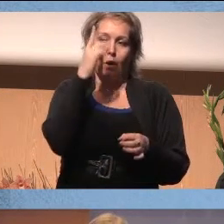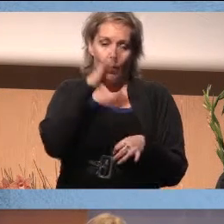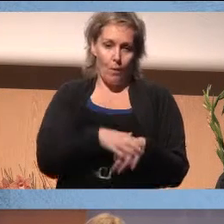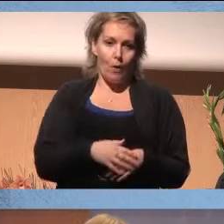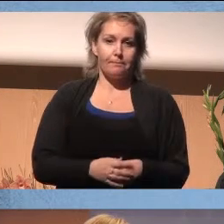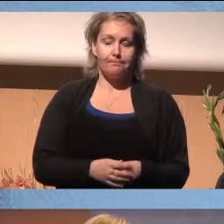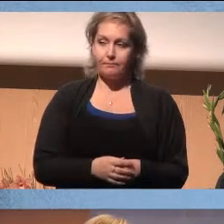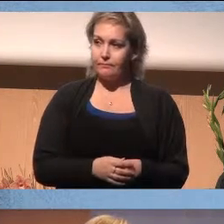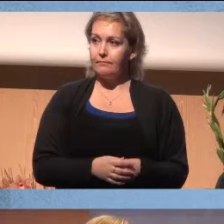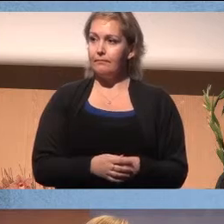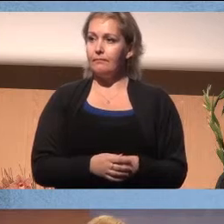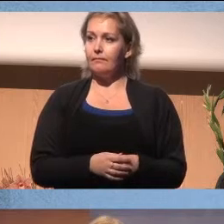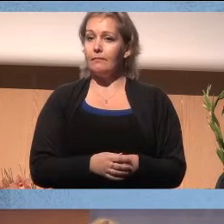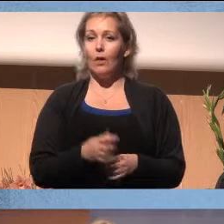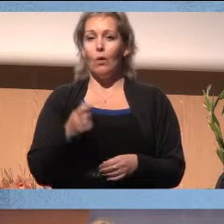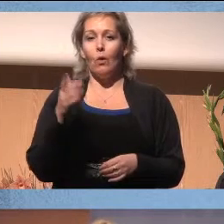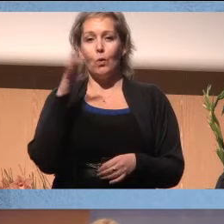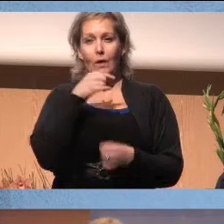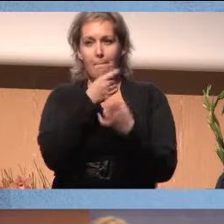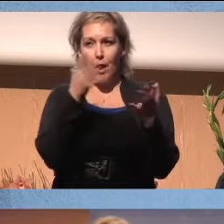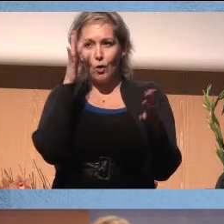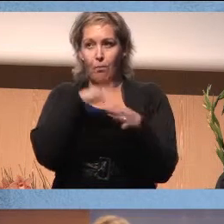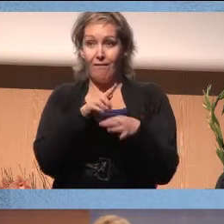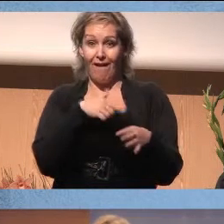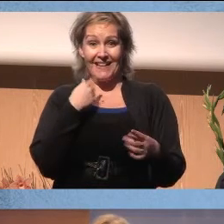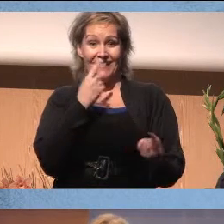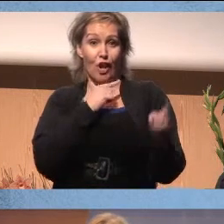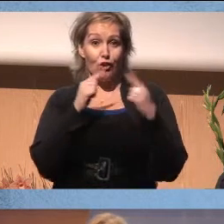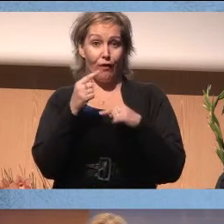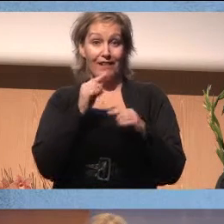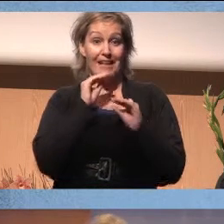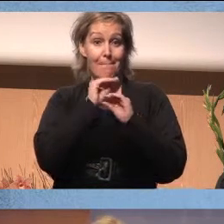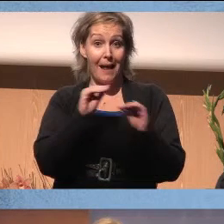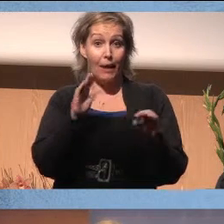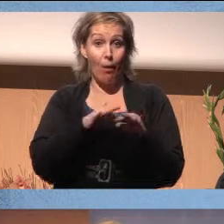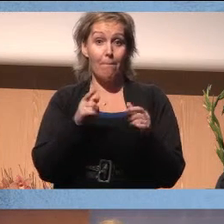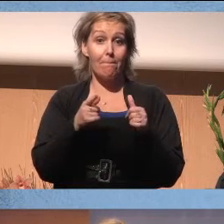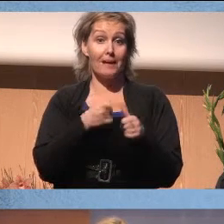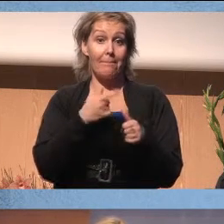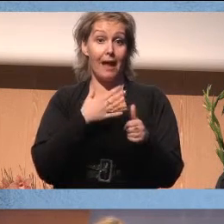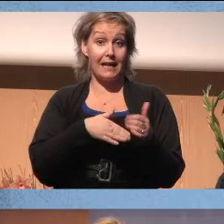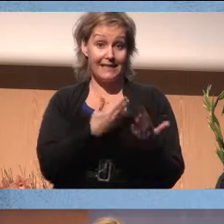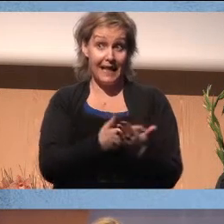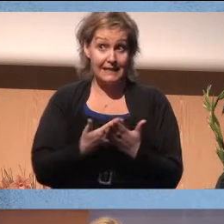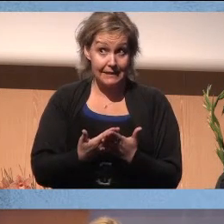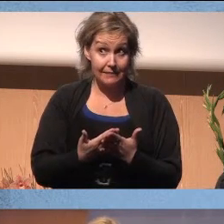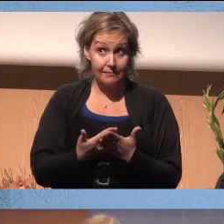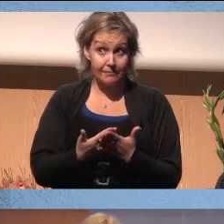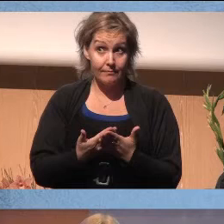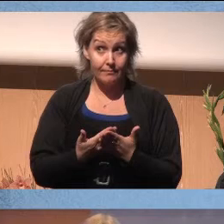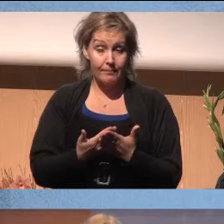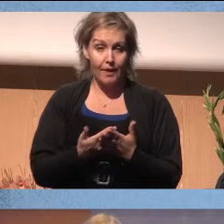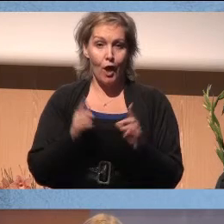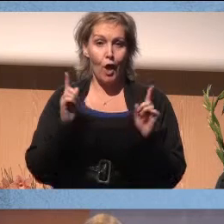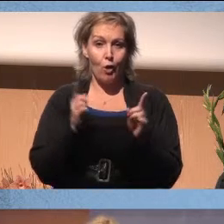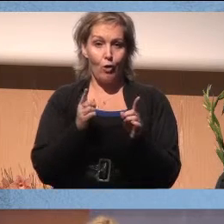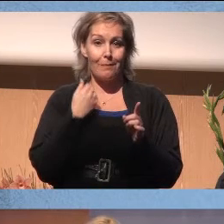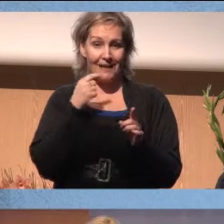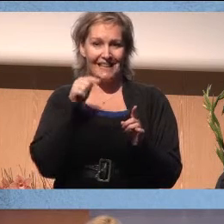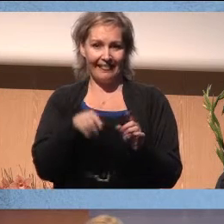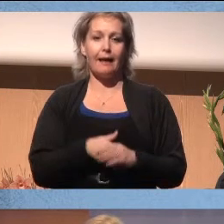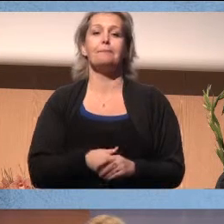på. Så lurer sikkert mange på hva vi skal drøfte i meldingen om primærhelsetjenesten. Kort blir